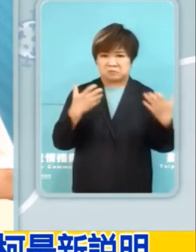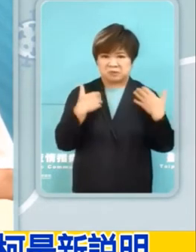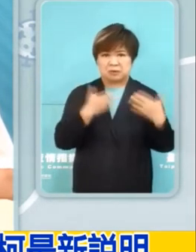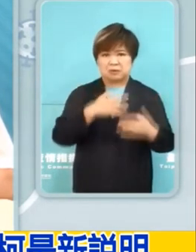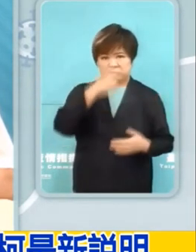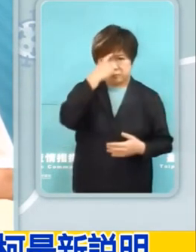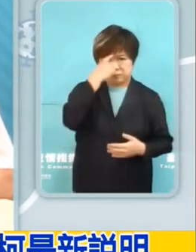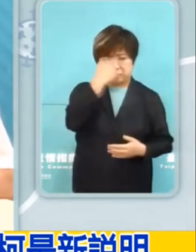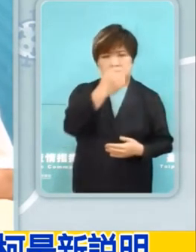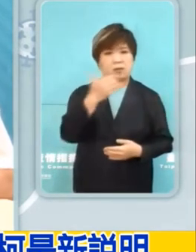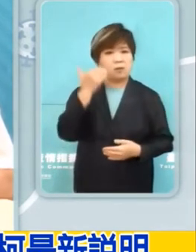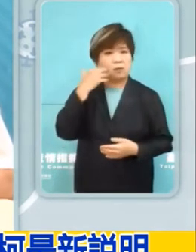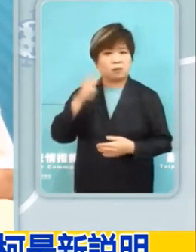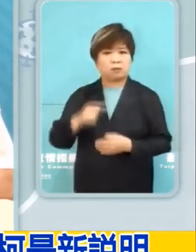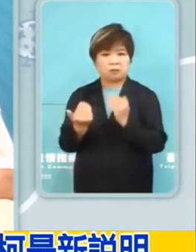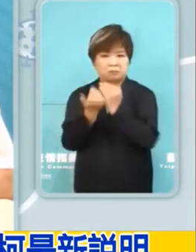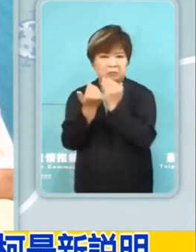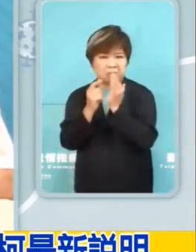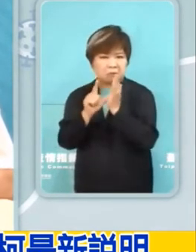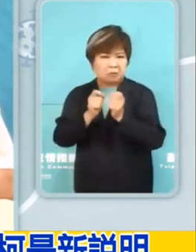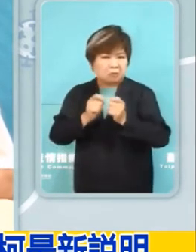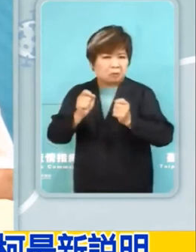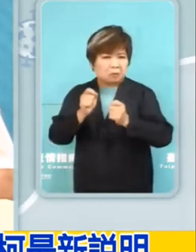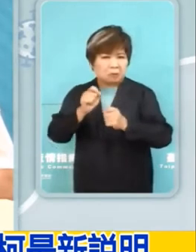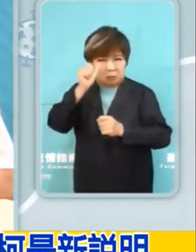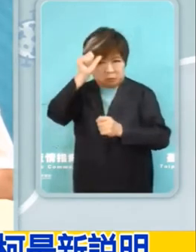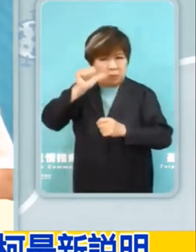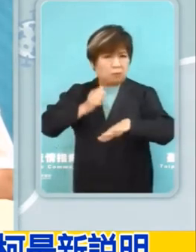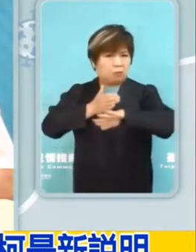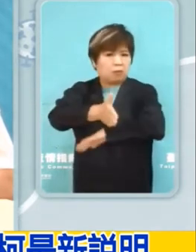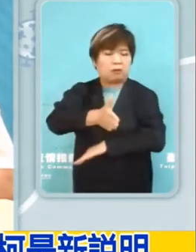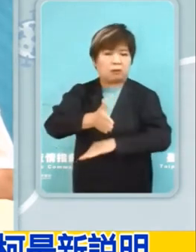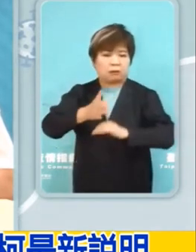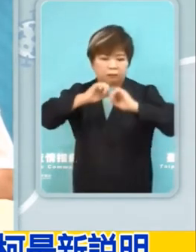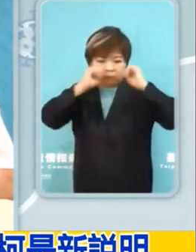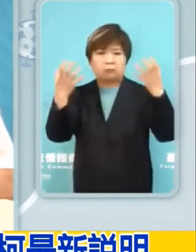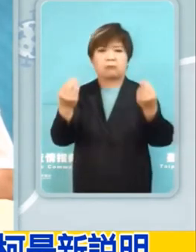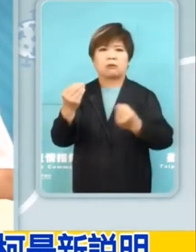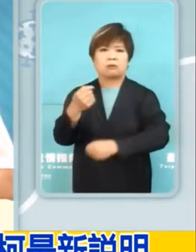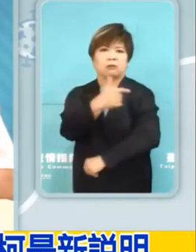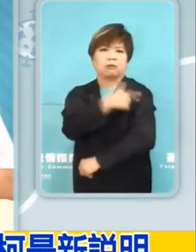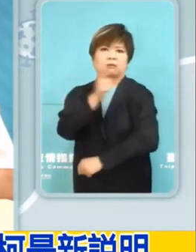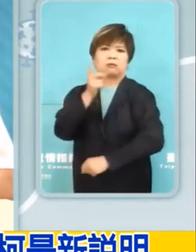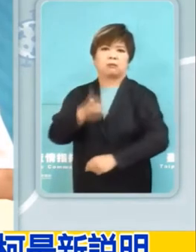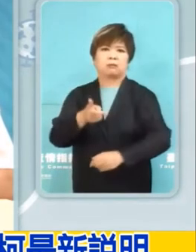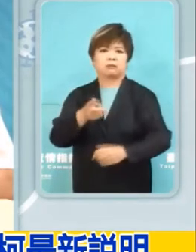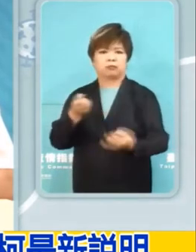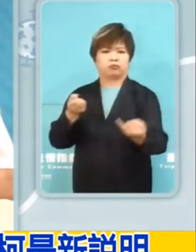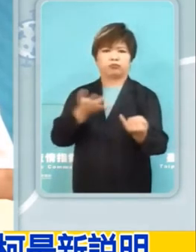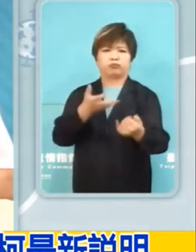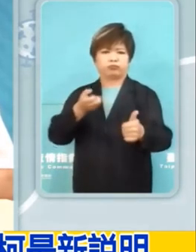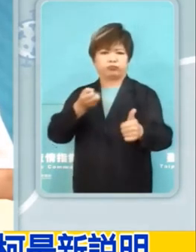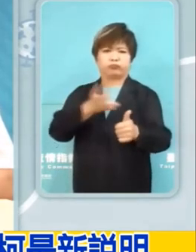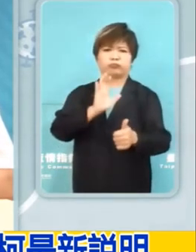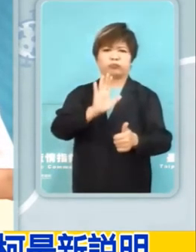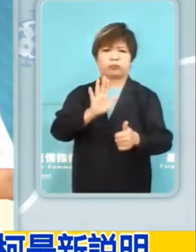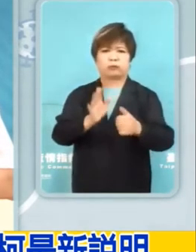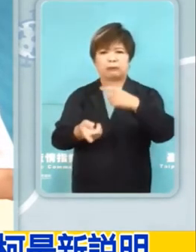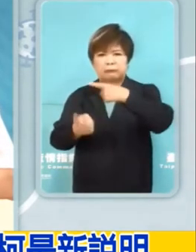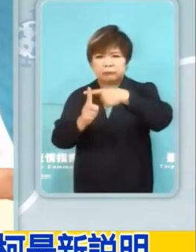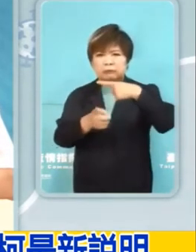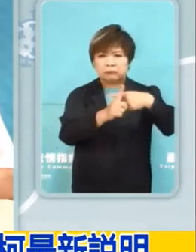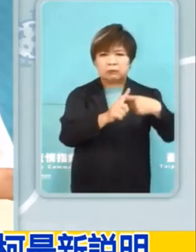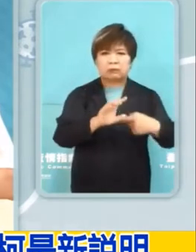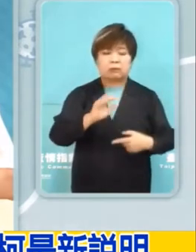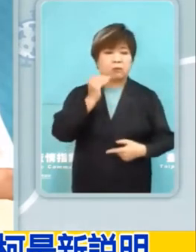天，还是不会发现，它就跑进来了。因为打满两剂可能被感染，被感染的 case 万一它